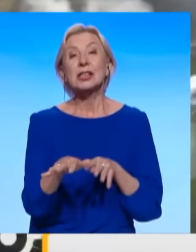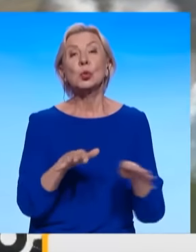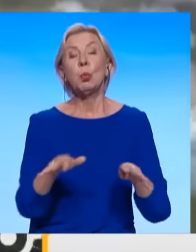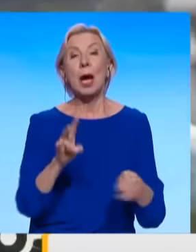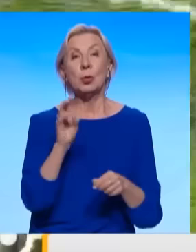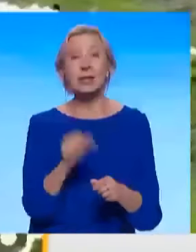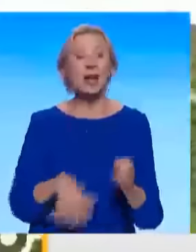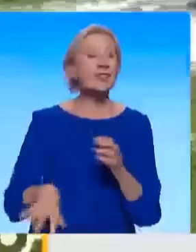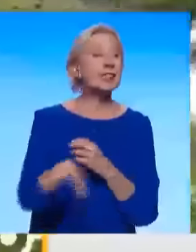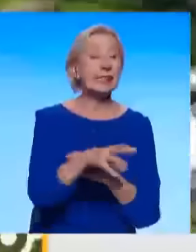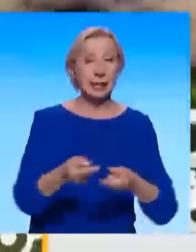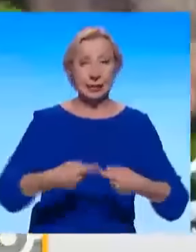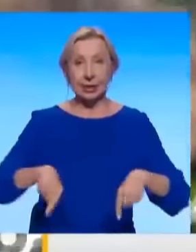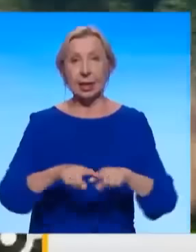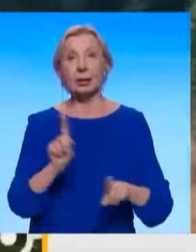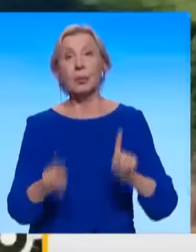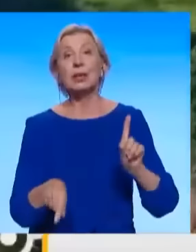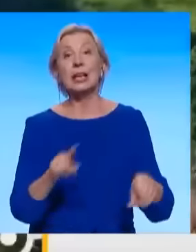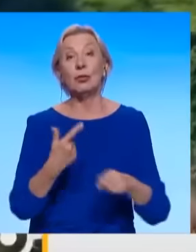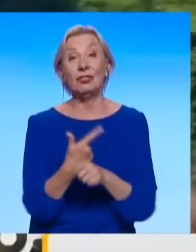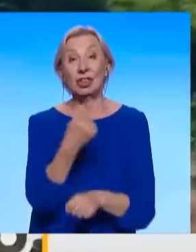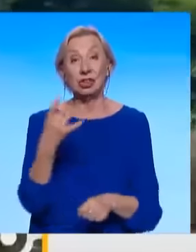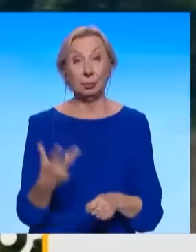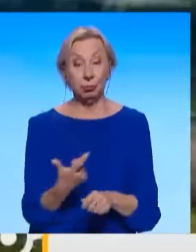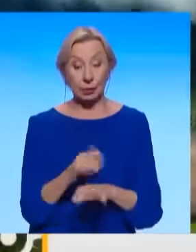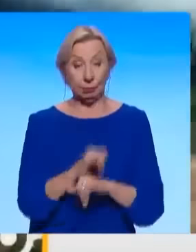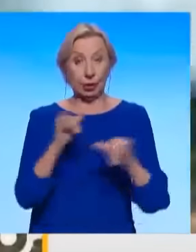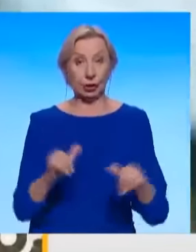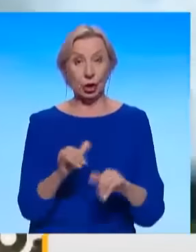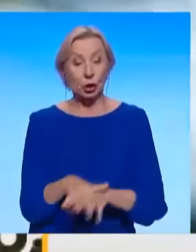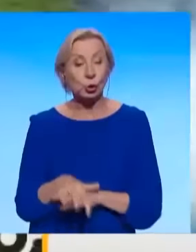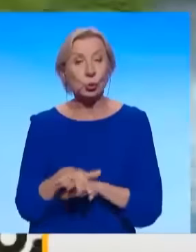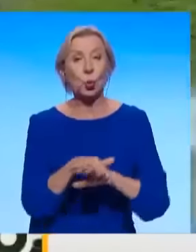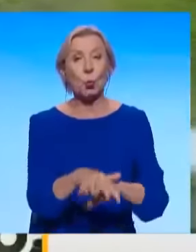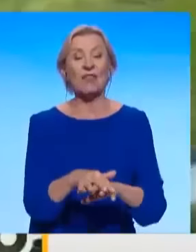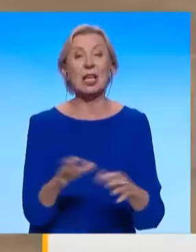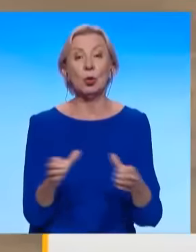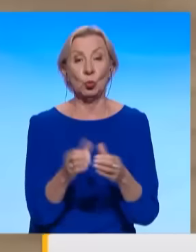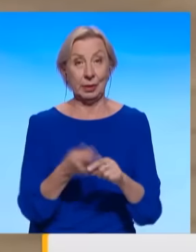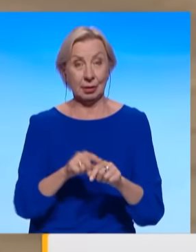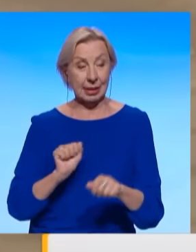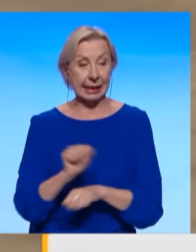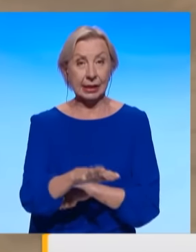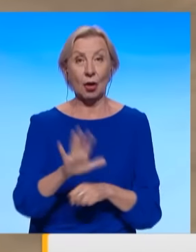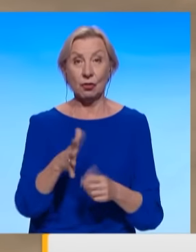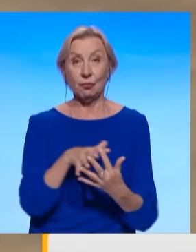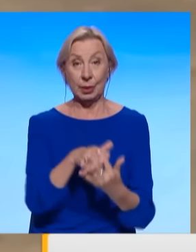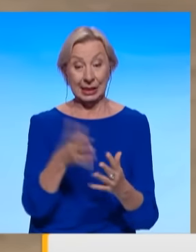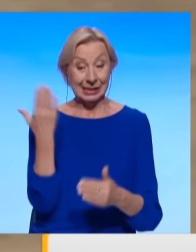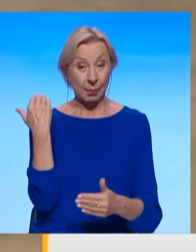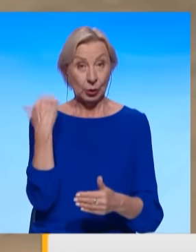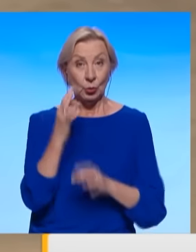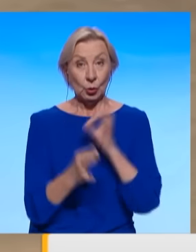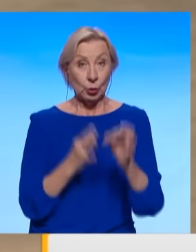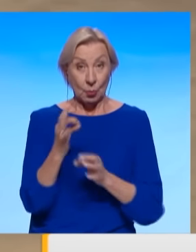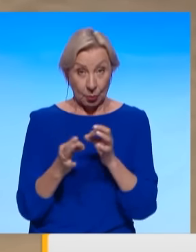ділянках розповідають оборонці подекуди удвічі більшими стали і штурмові групи які противник кидає у бій лише за минулу добу за